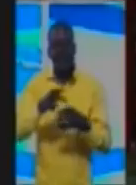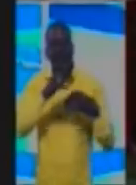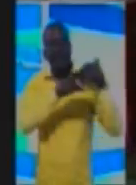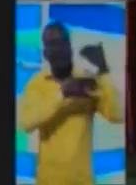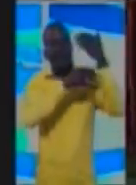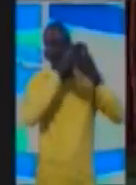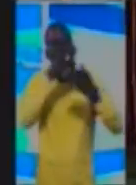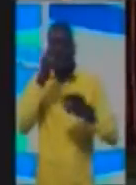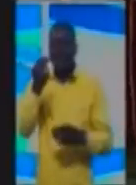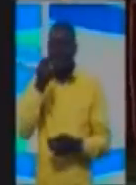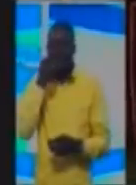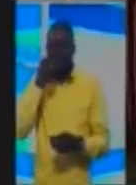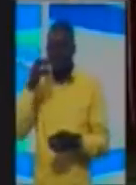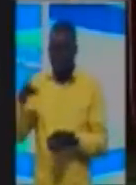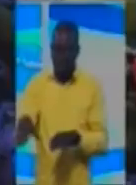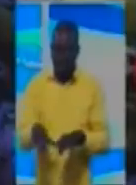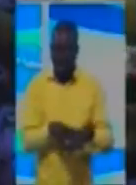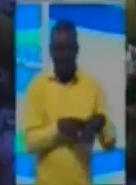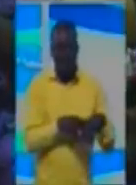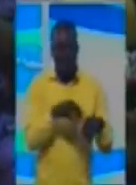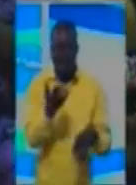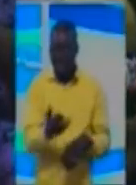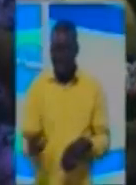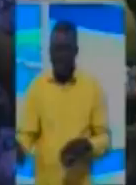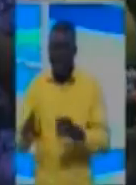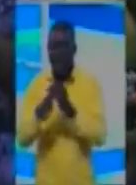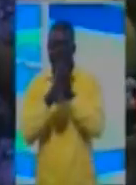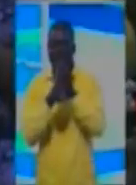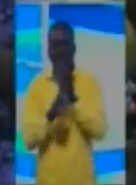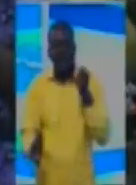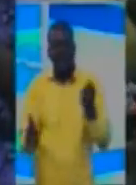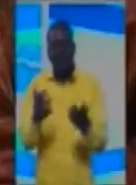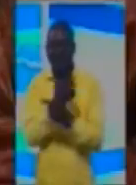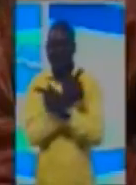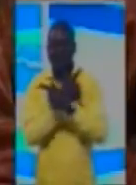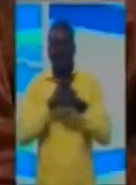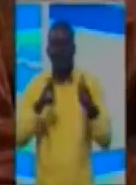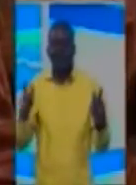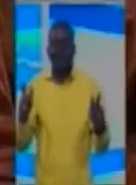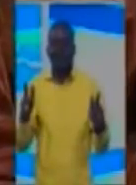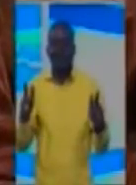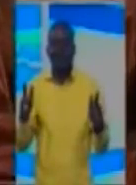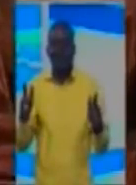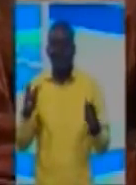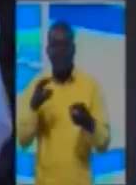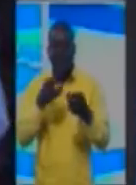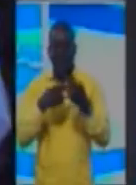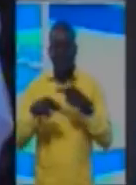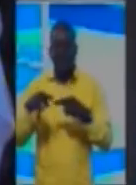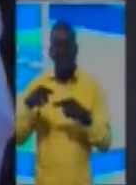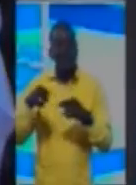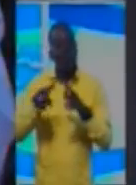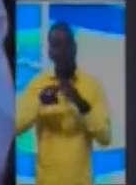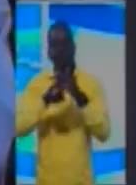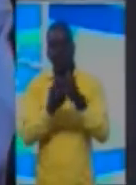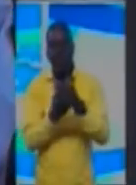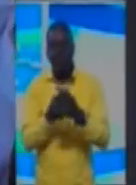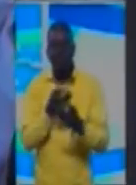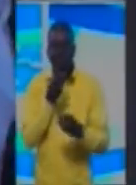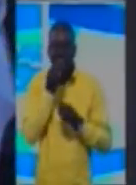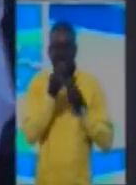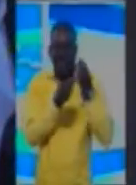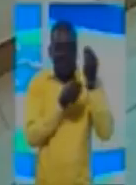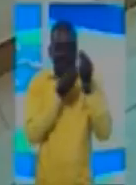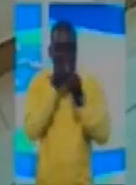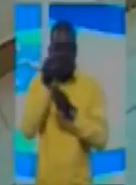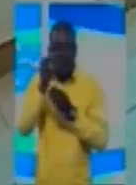nutrition, le mariage d'enfants et la défécation à l'air libre. Un retour aux sources pour observer de plus